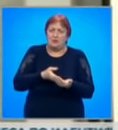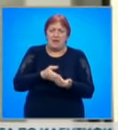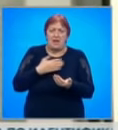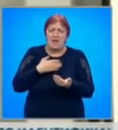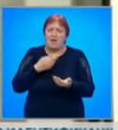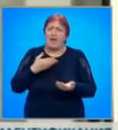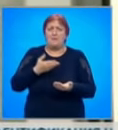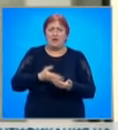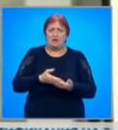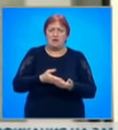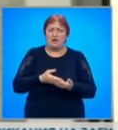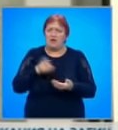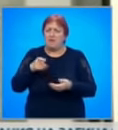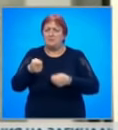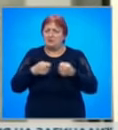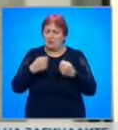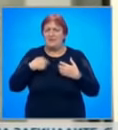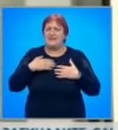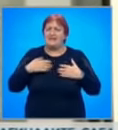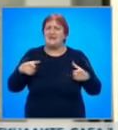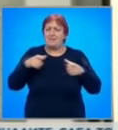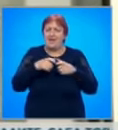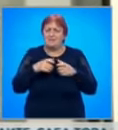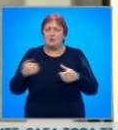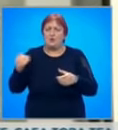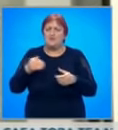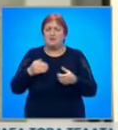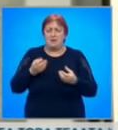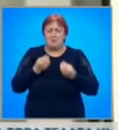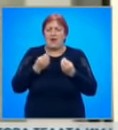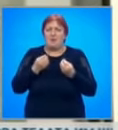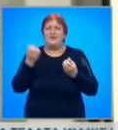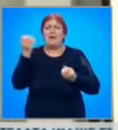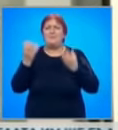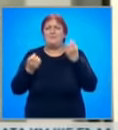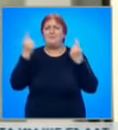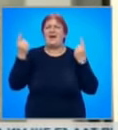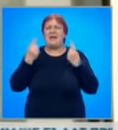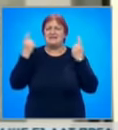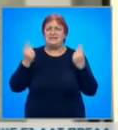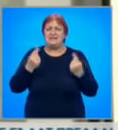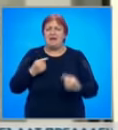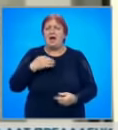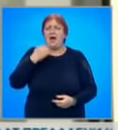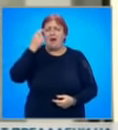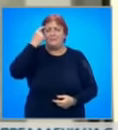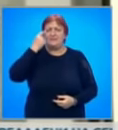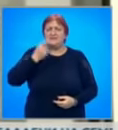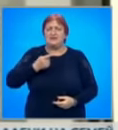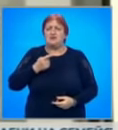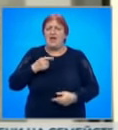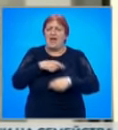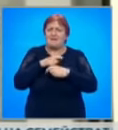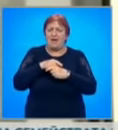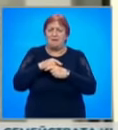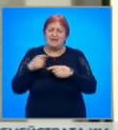изгодни предложения и напазарувахме за семейството. Идват най-хубавите празници, така че мисля, че време е